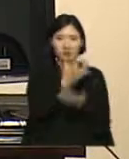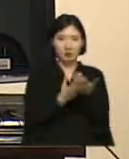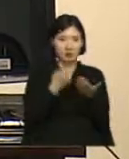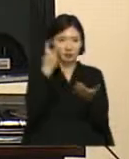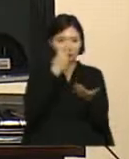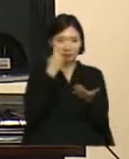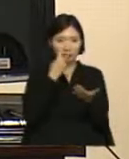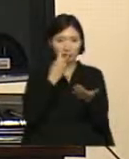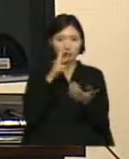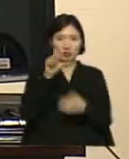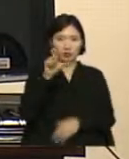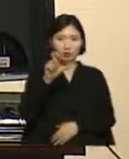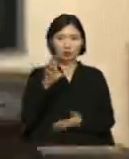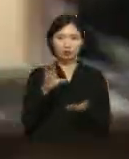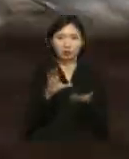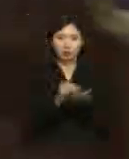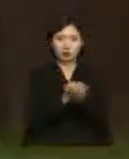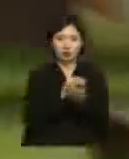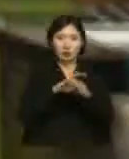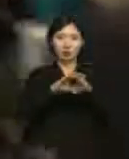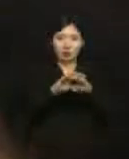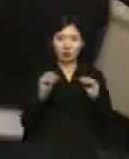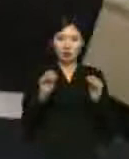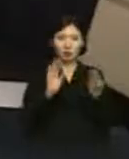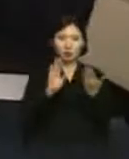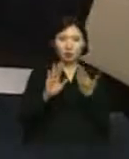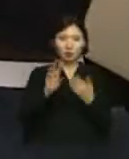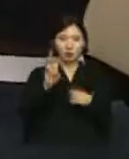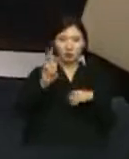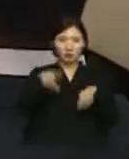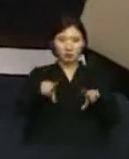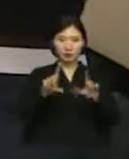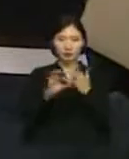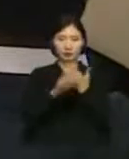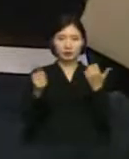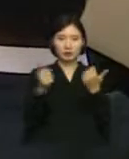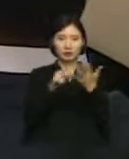심사 등 15개의 안건을 처리하고 오는 13일